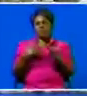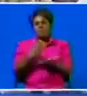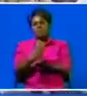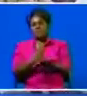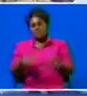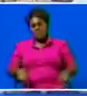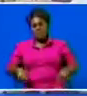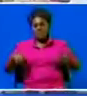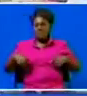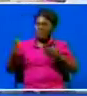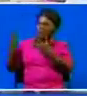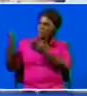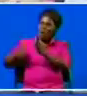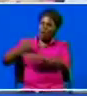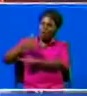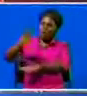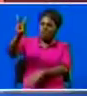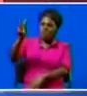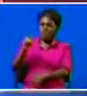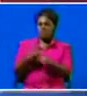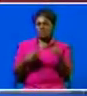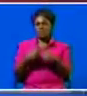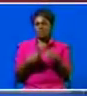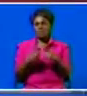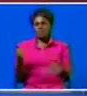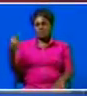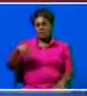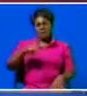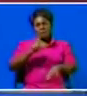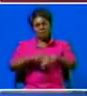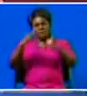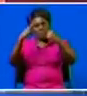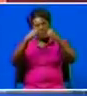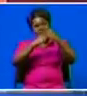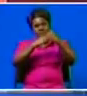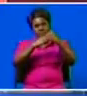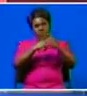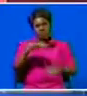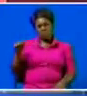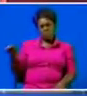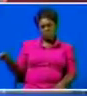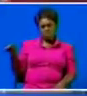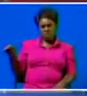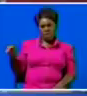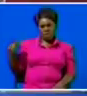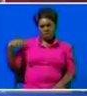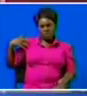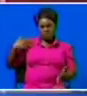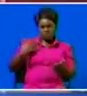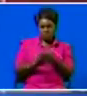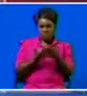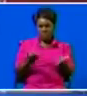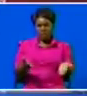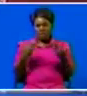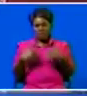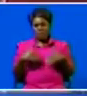ambao wameishi humu kwa miaka zaidi ya 20. Walikuja tu kitu saa 2 asubuhi. Mpaka sasa